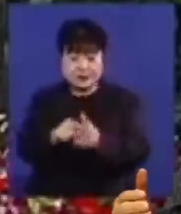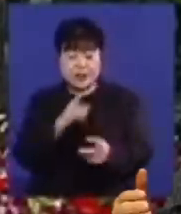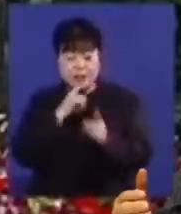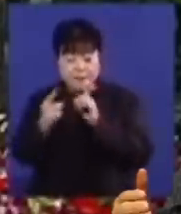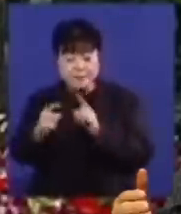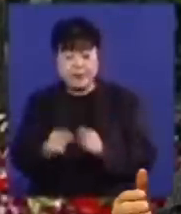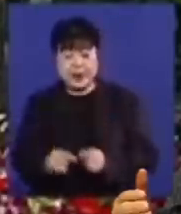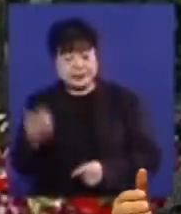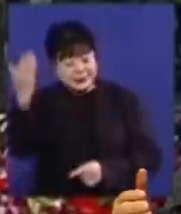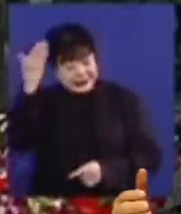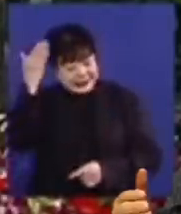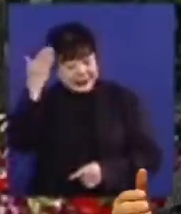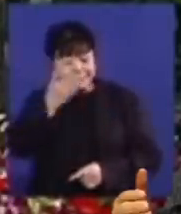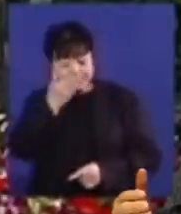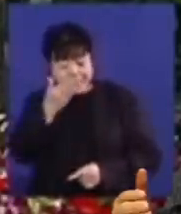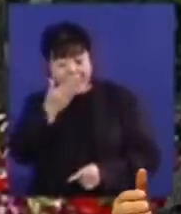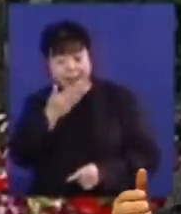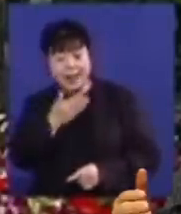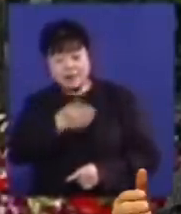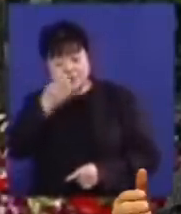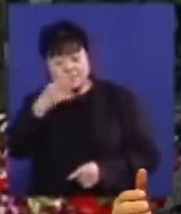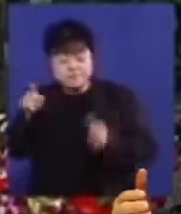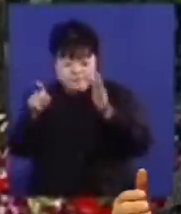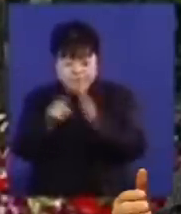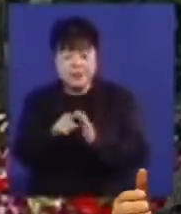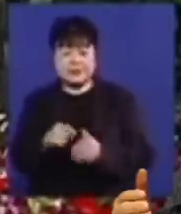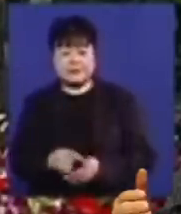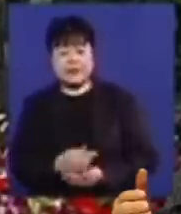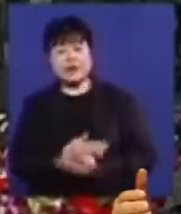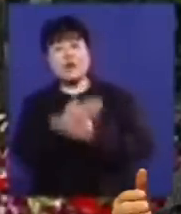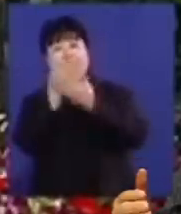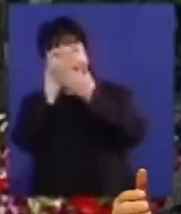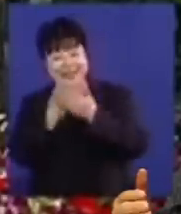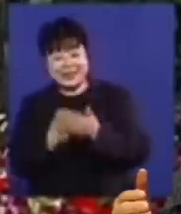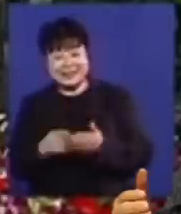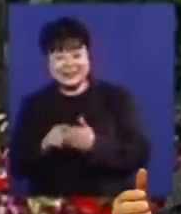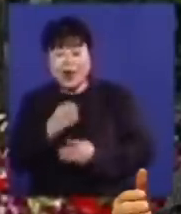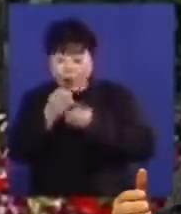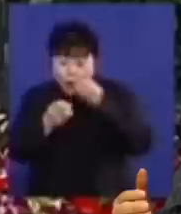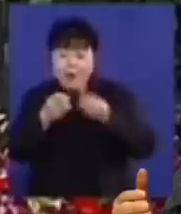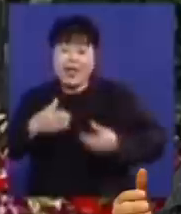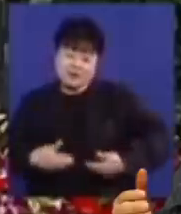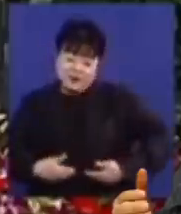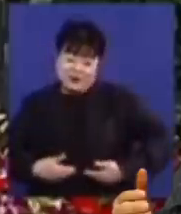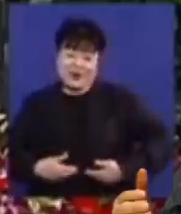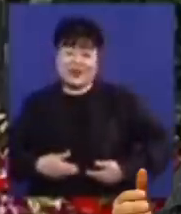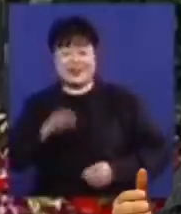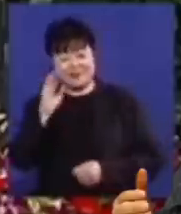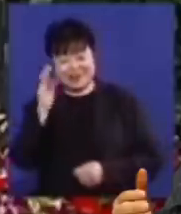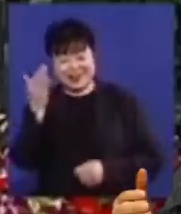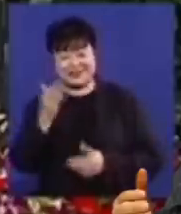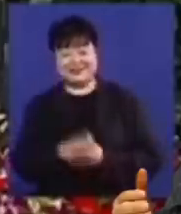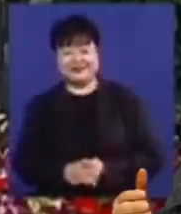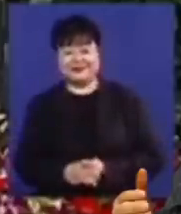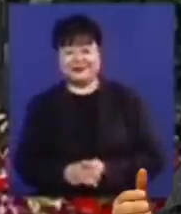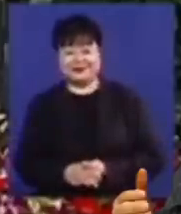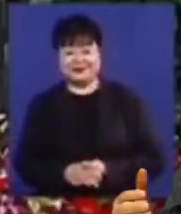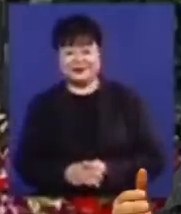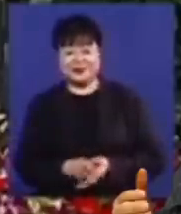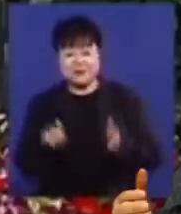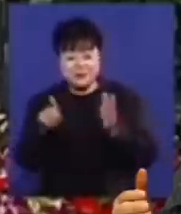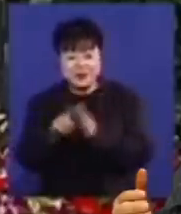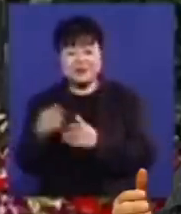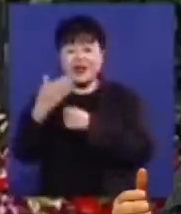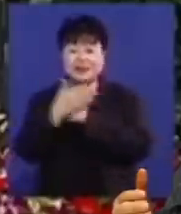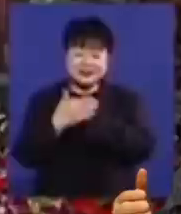말씀의 지식과 긍정적인 꿈과 믿음과 밝고 환한 신앙 고백이 있어야만 합니다. 이와 같은 신앙의